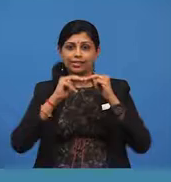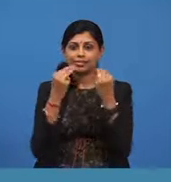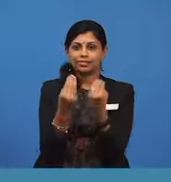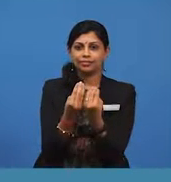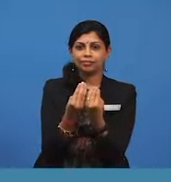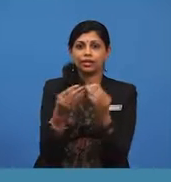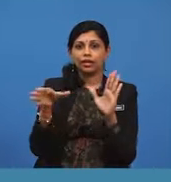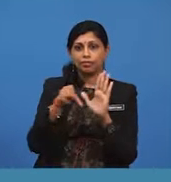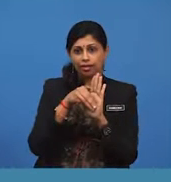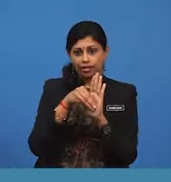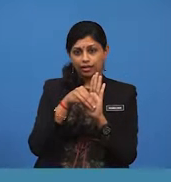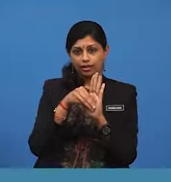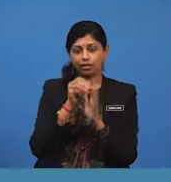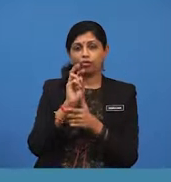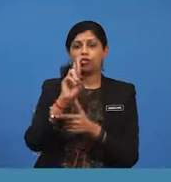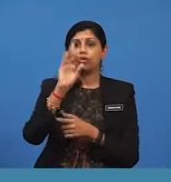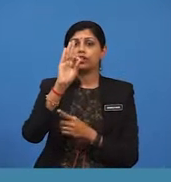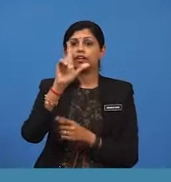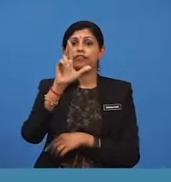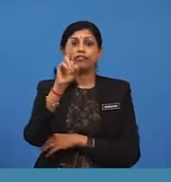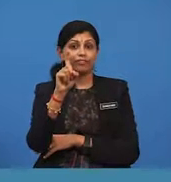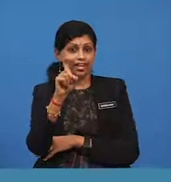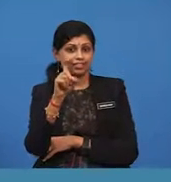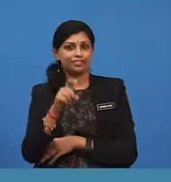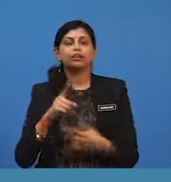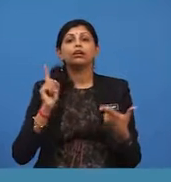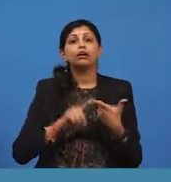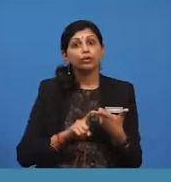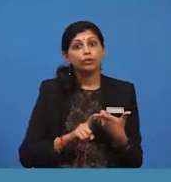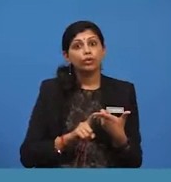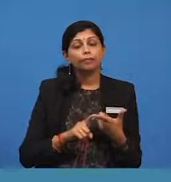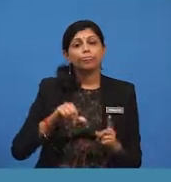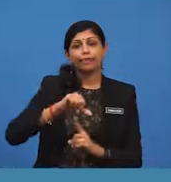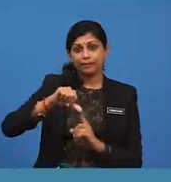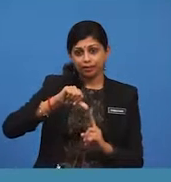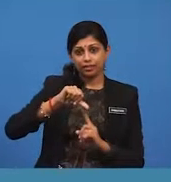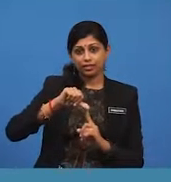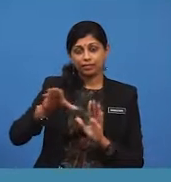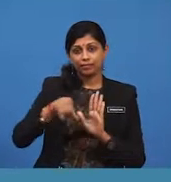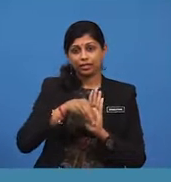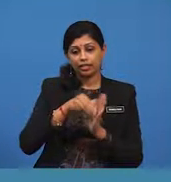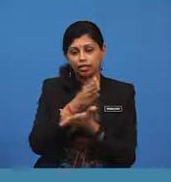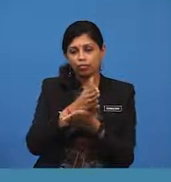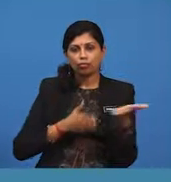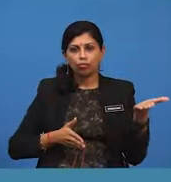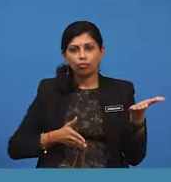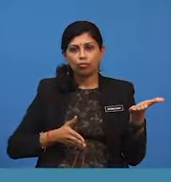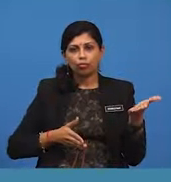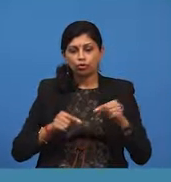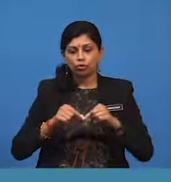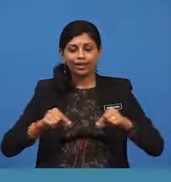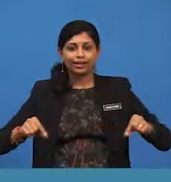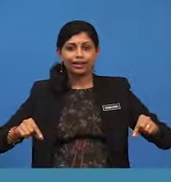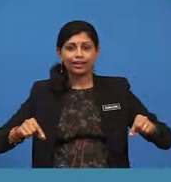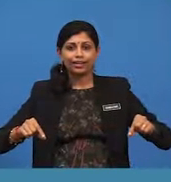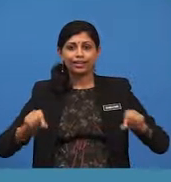fluks medan magnet. Dan yang kedua, apabila magnet memotong garis medan